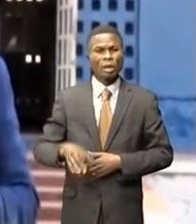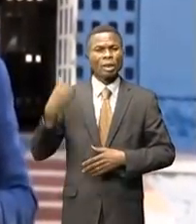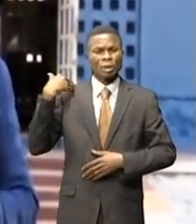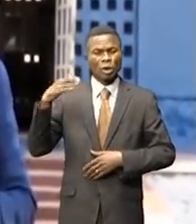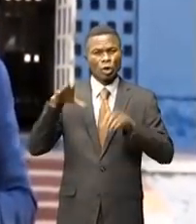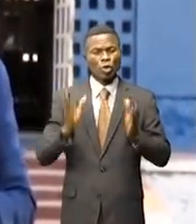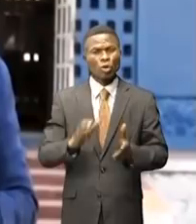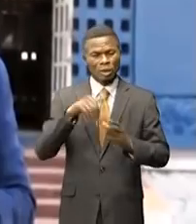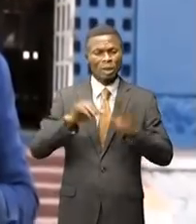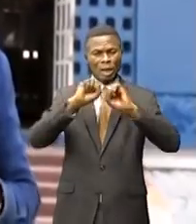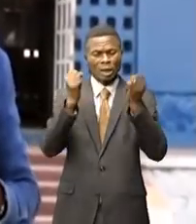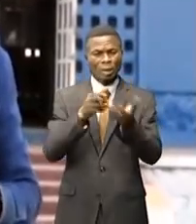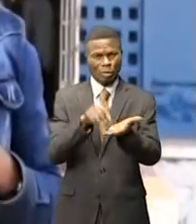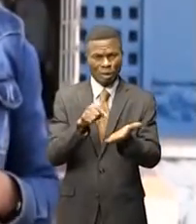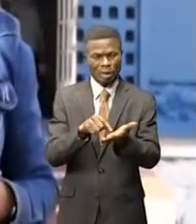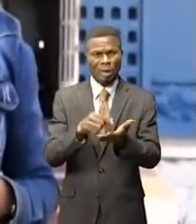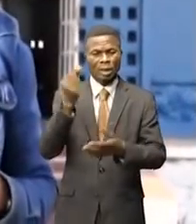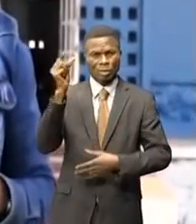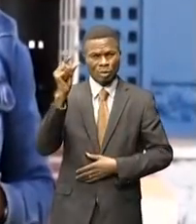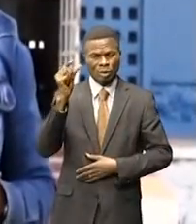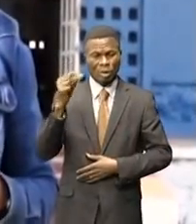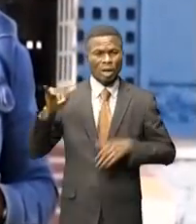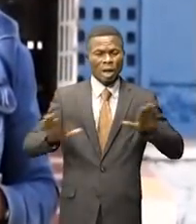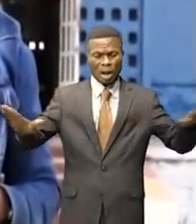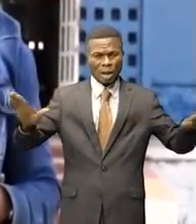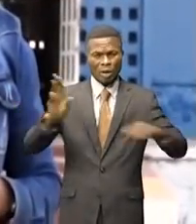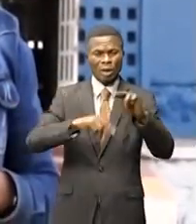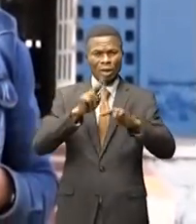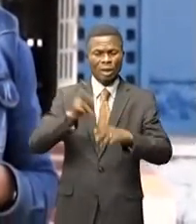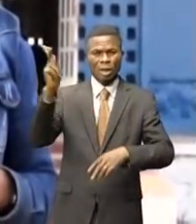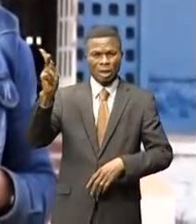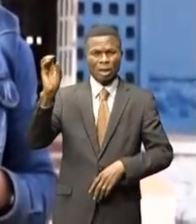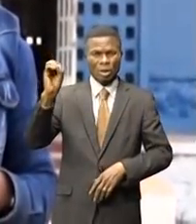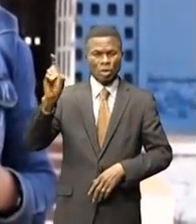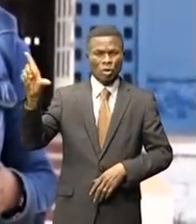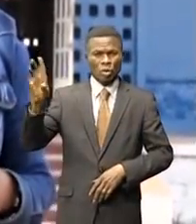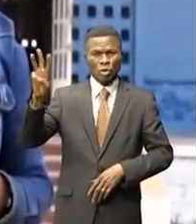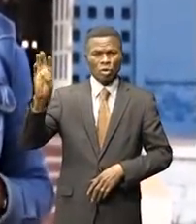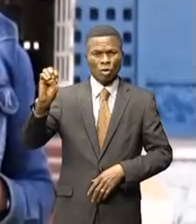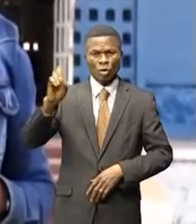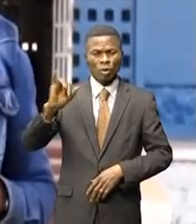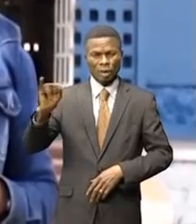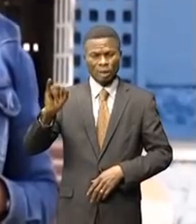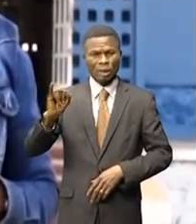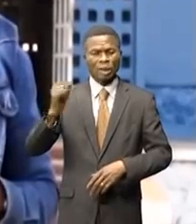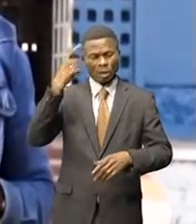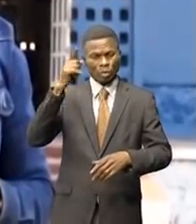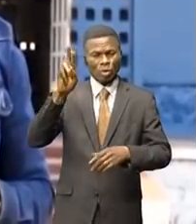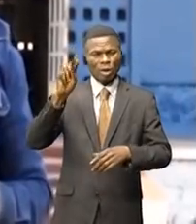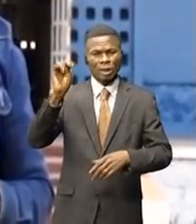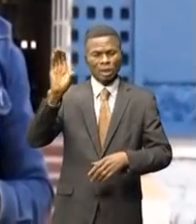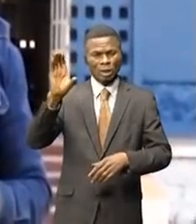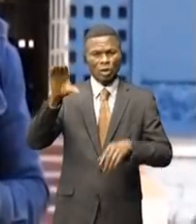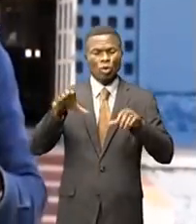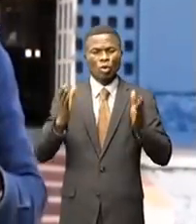au sein de cette entreprise minière de l'aéroport national de poésie ennemis touba et angèle madiot lalande ou pour la radio télévision nationale